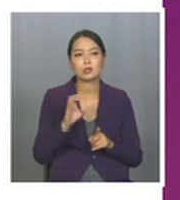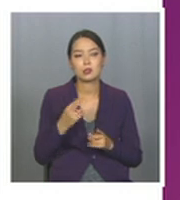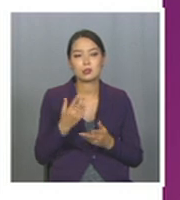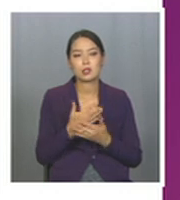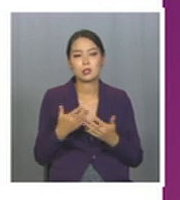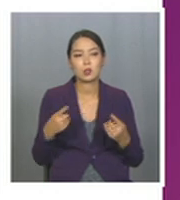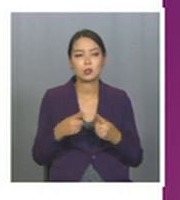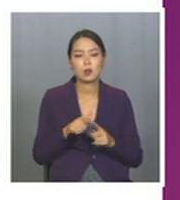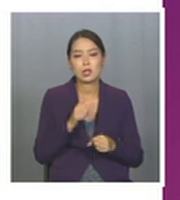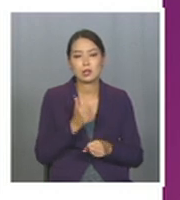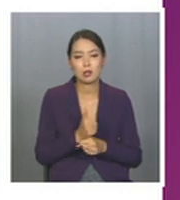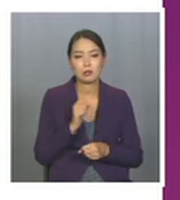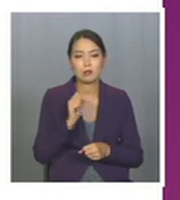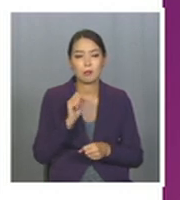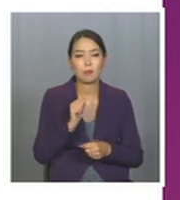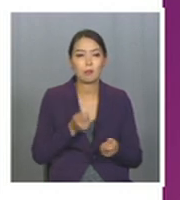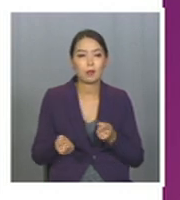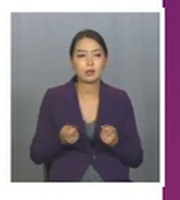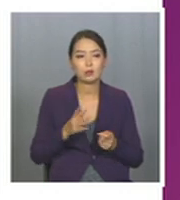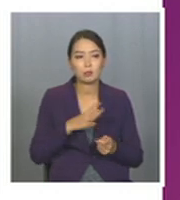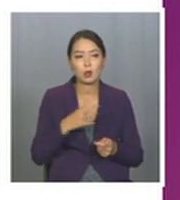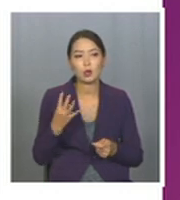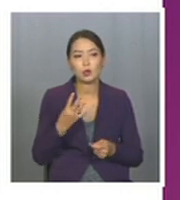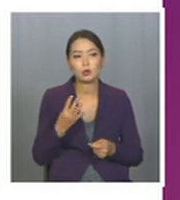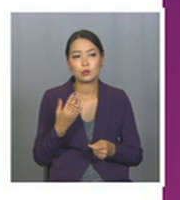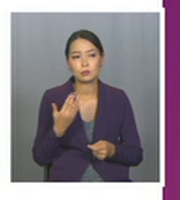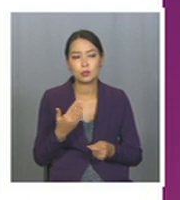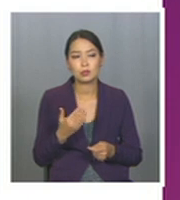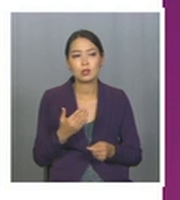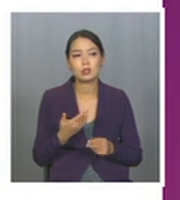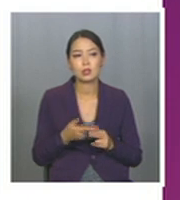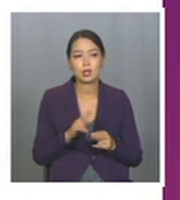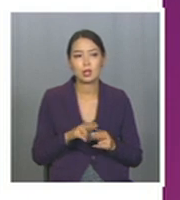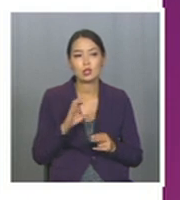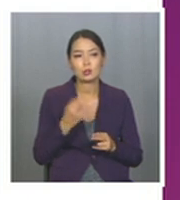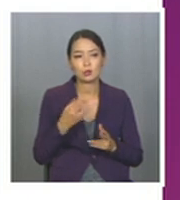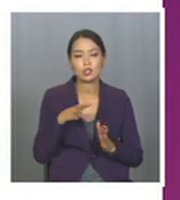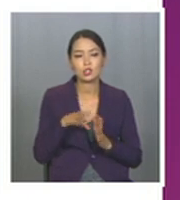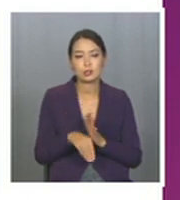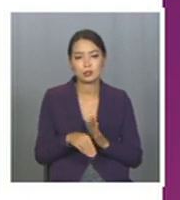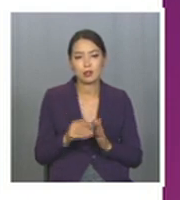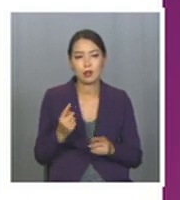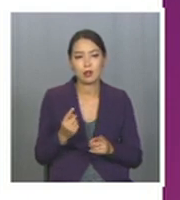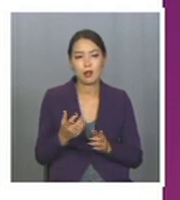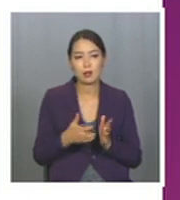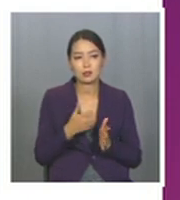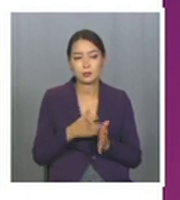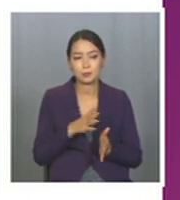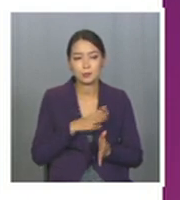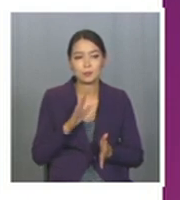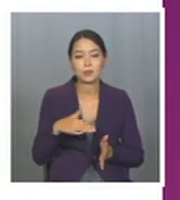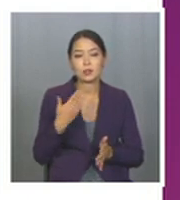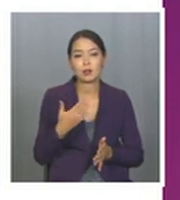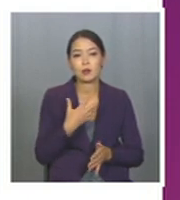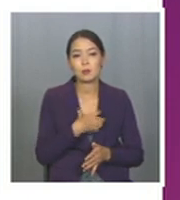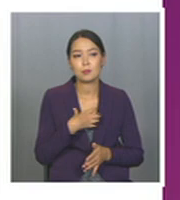келмеді. Төртінші негізгі алғышарттың бірі бұл әрине әлеуметтік жіктелудегі алшақтық. Одан кейінгі негізгі басымдықты